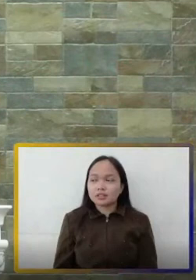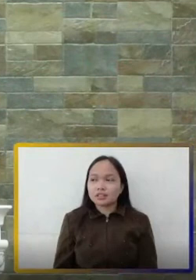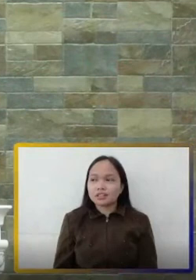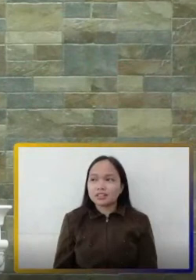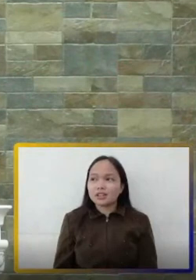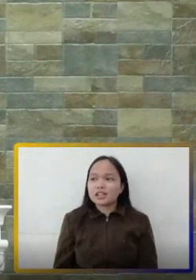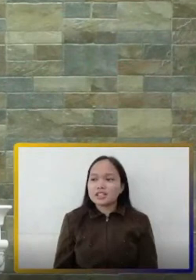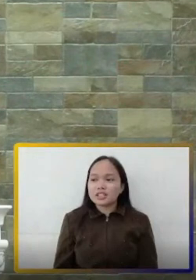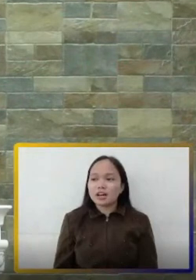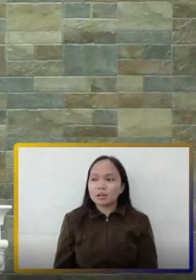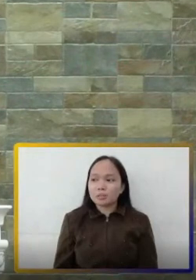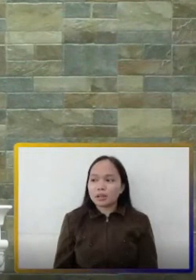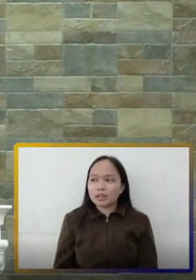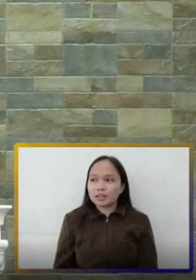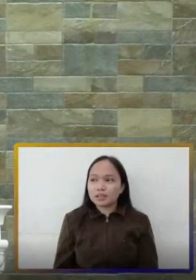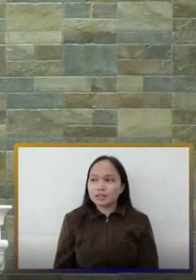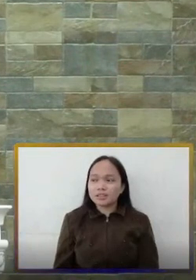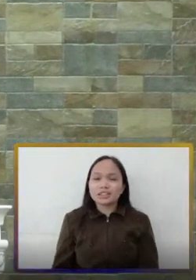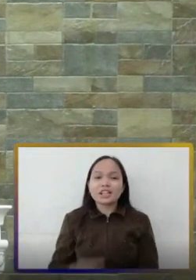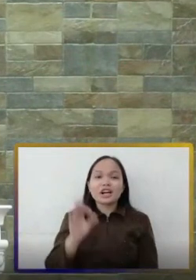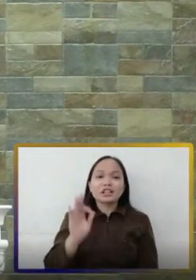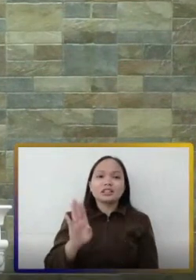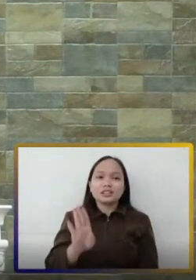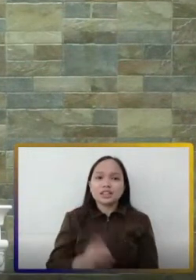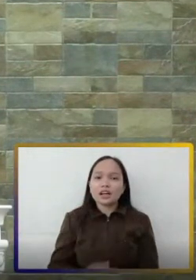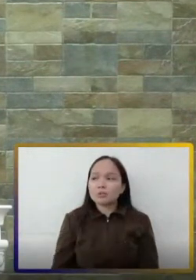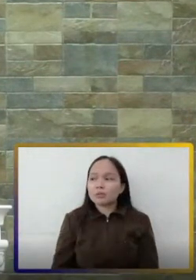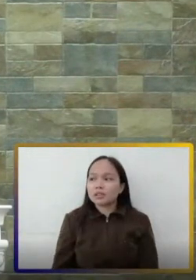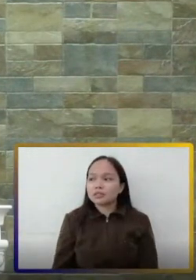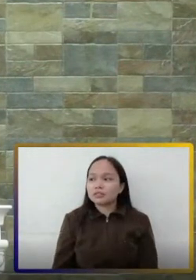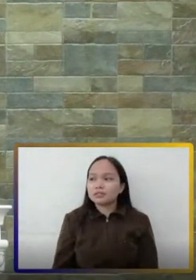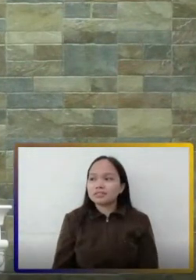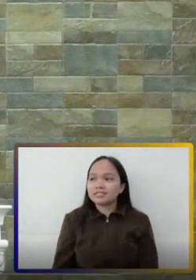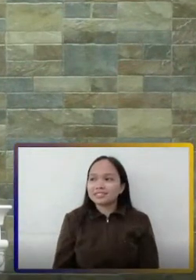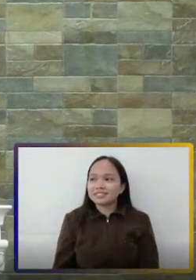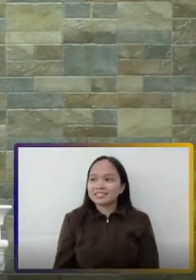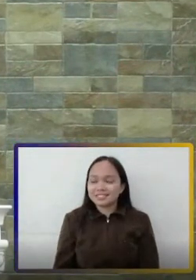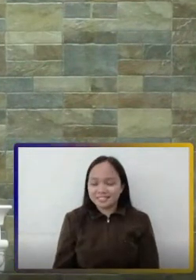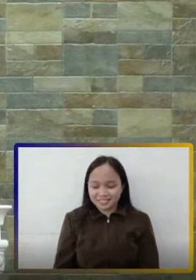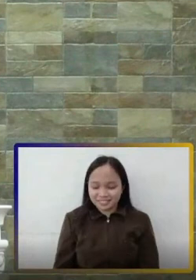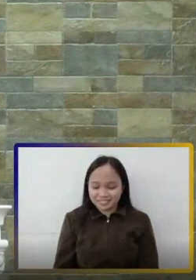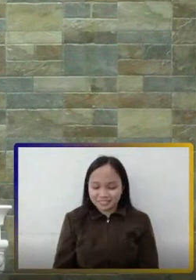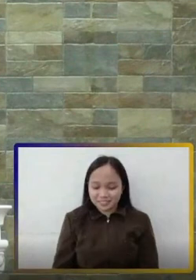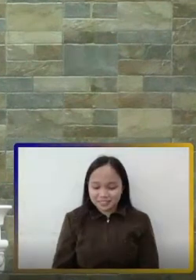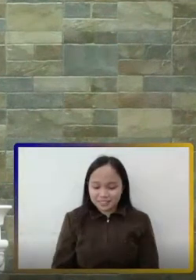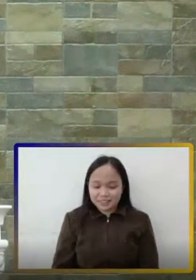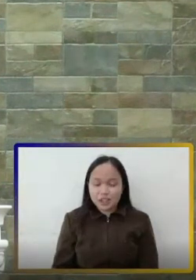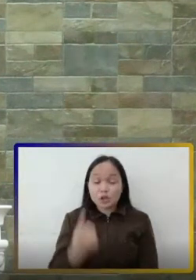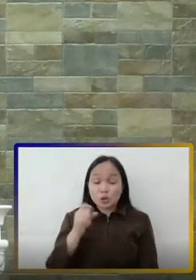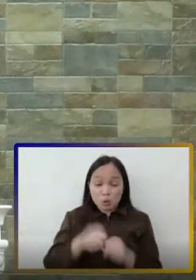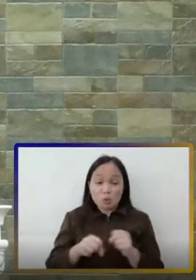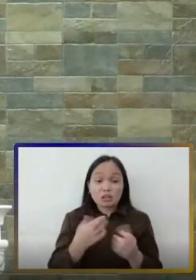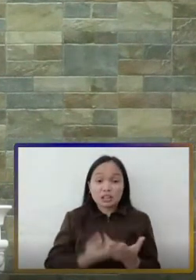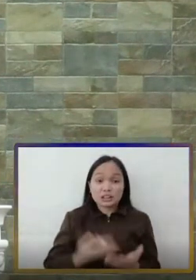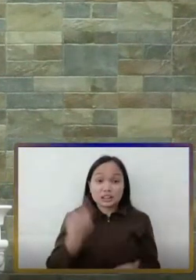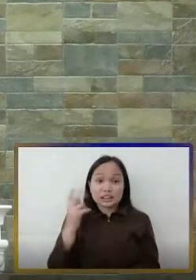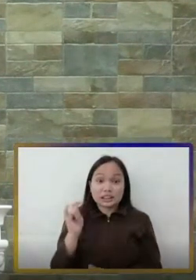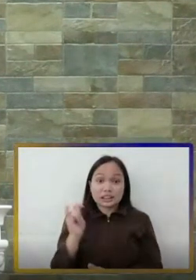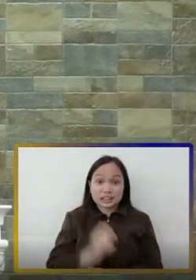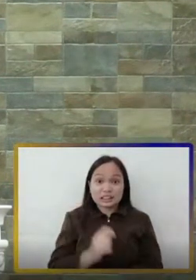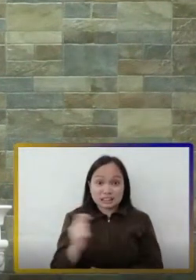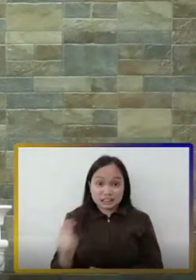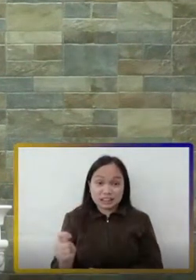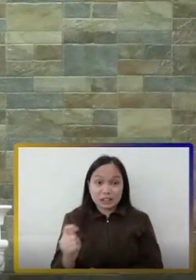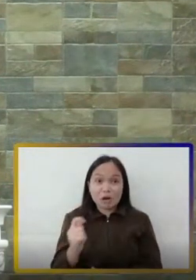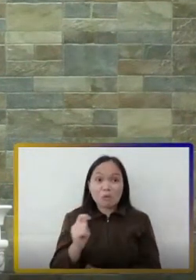Schwarzenegger sa Facebook, TikTok. Para yumaman niyang kinakailangan magkaroon ang mga